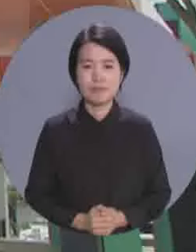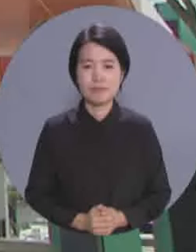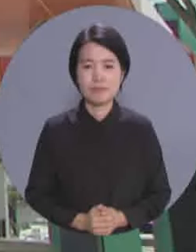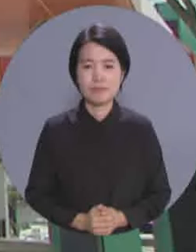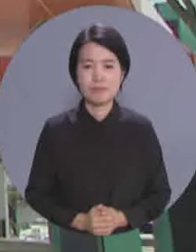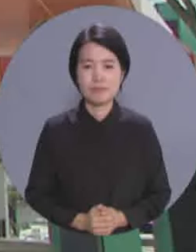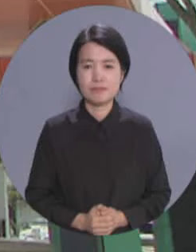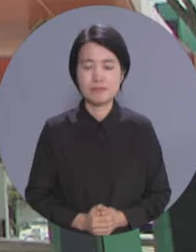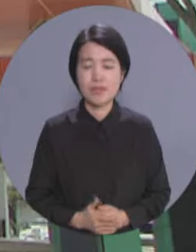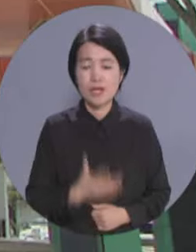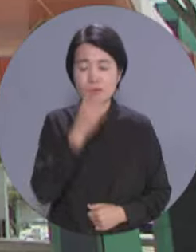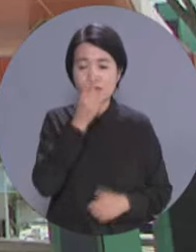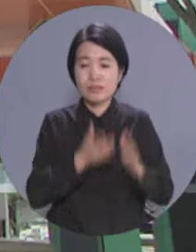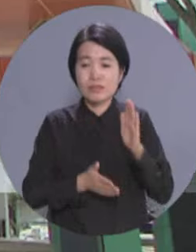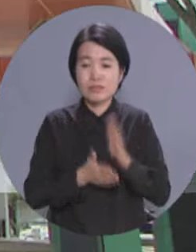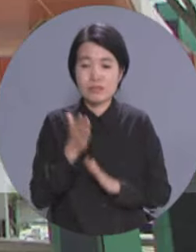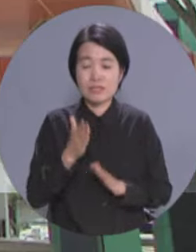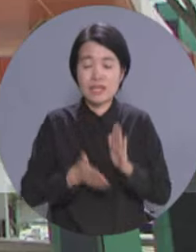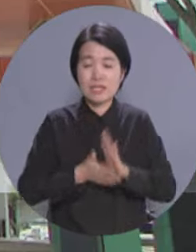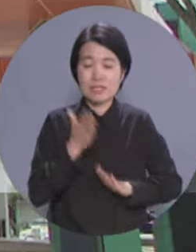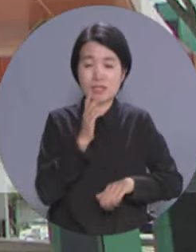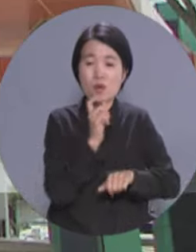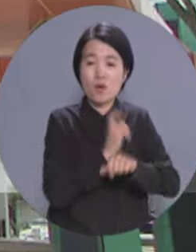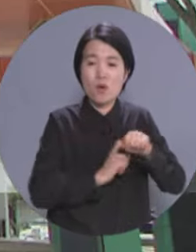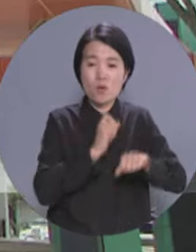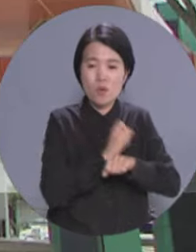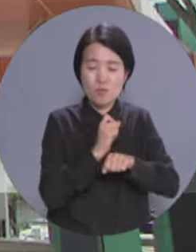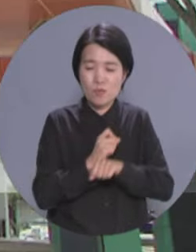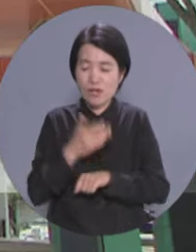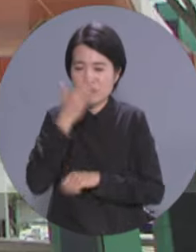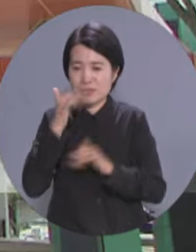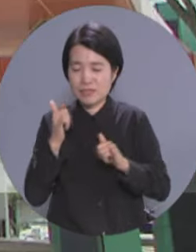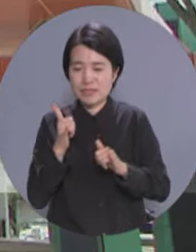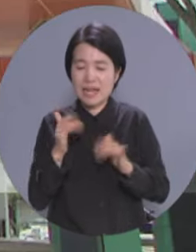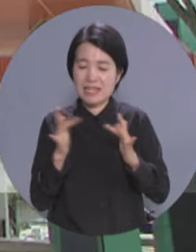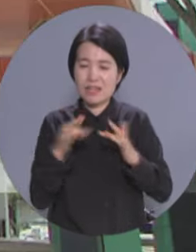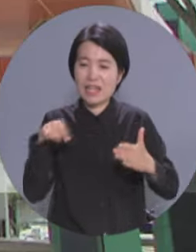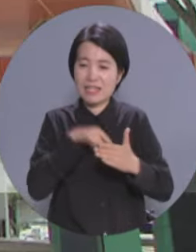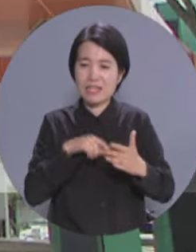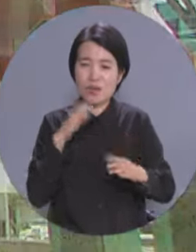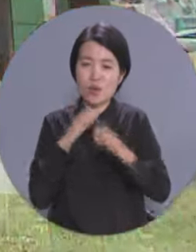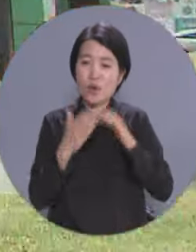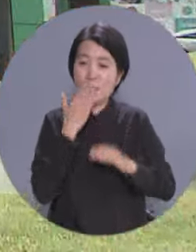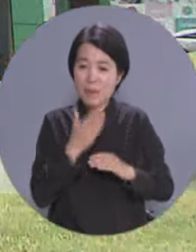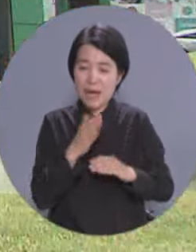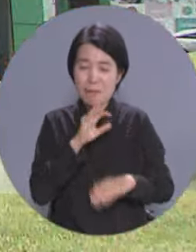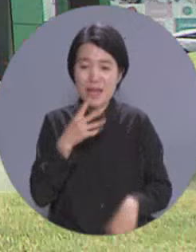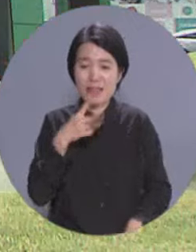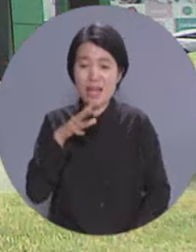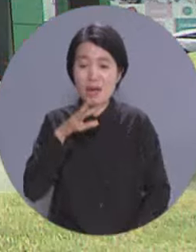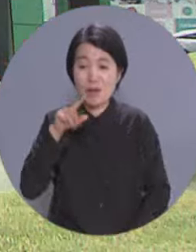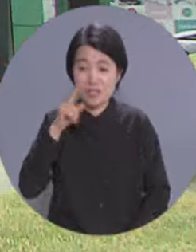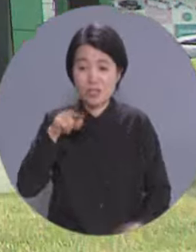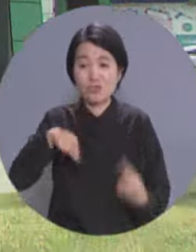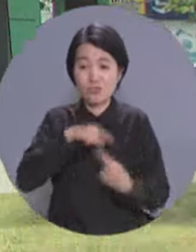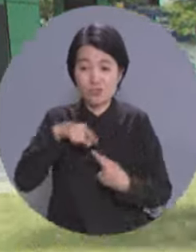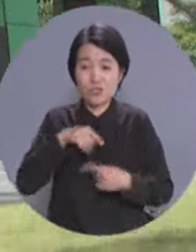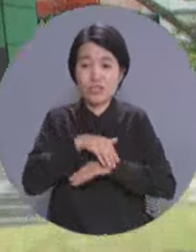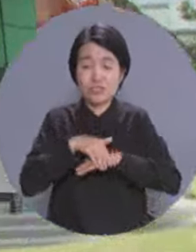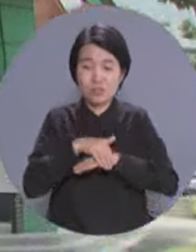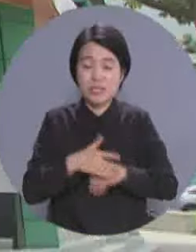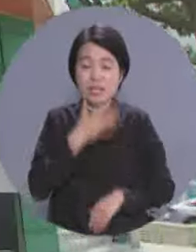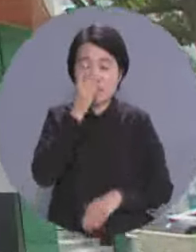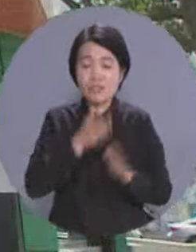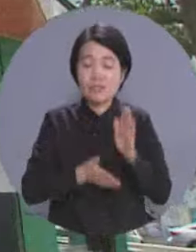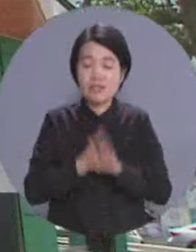있습니다 순천시가 시공무원 청년들과 가상 공간에서도 소통할 수 있는 메타버스를 운영합니다